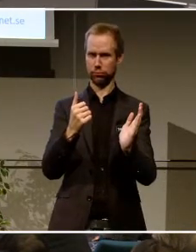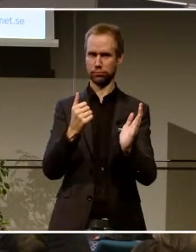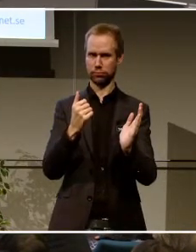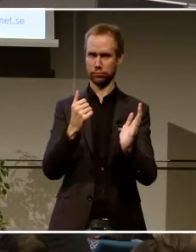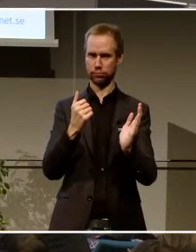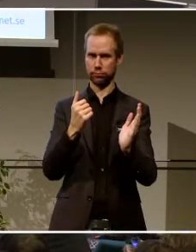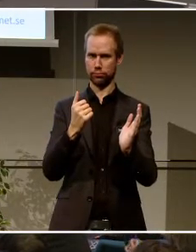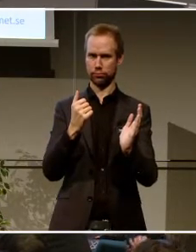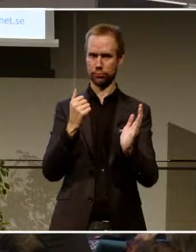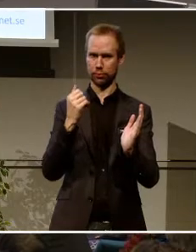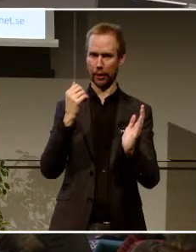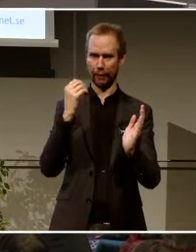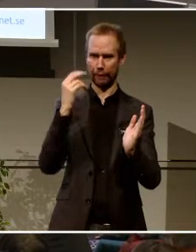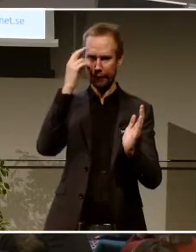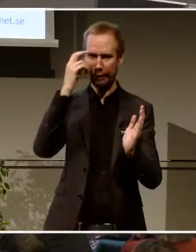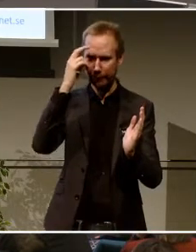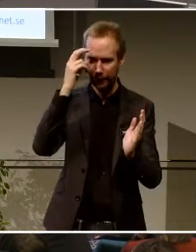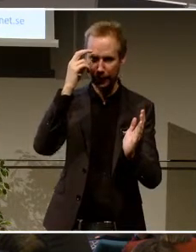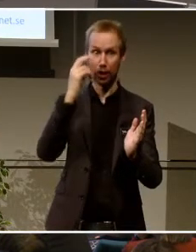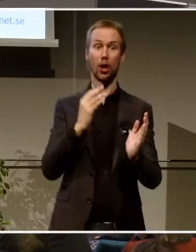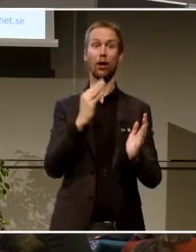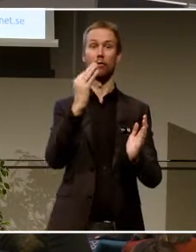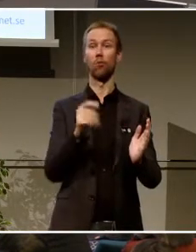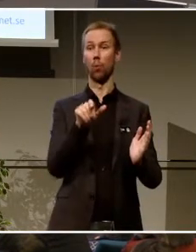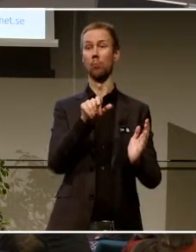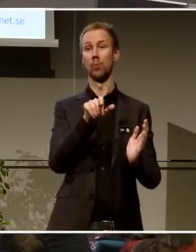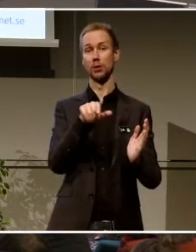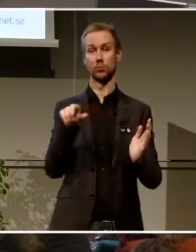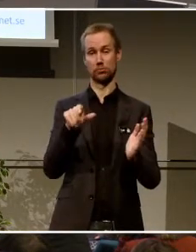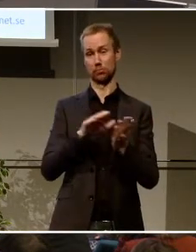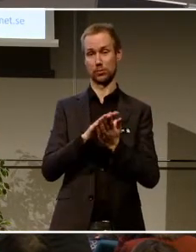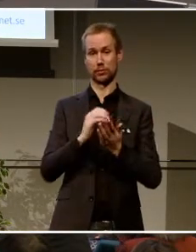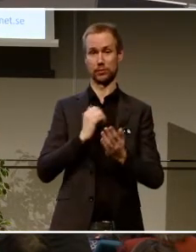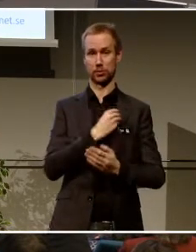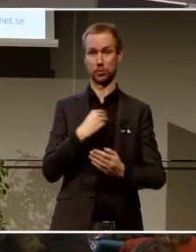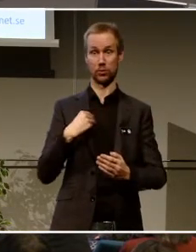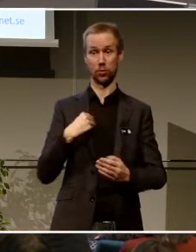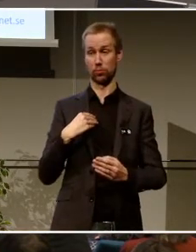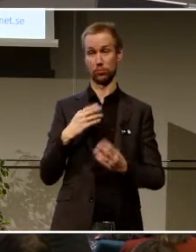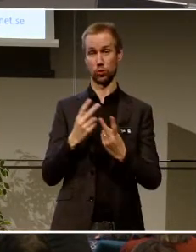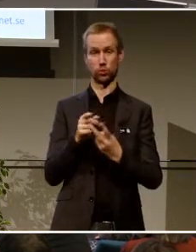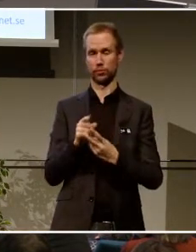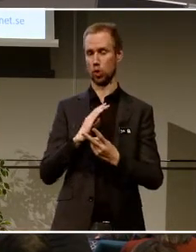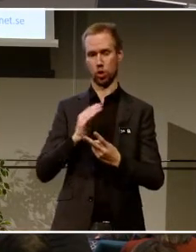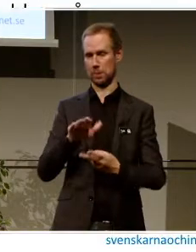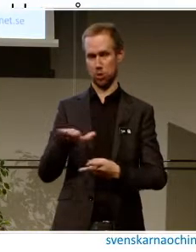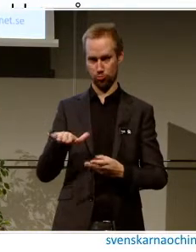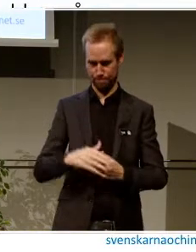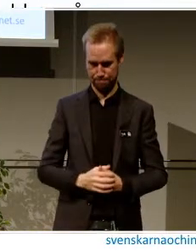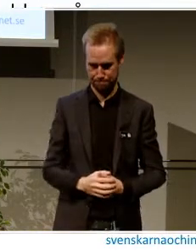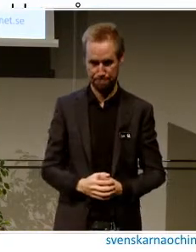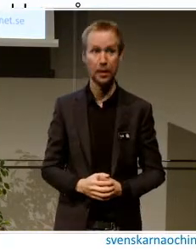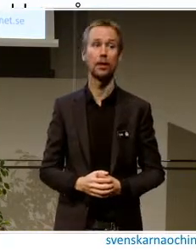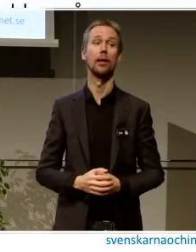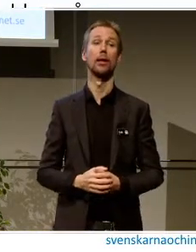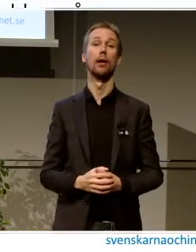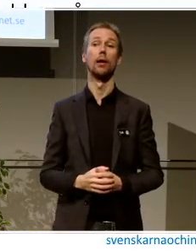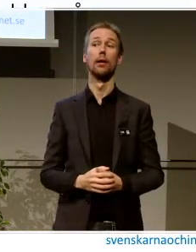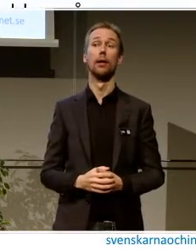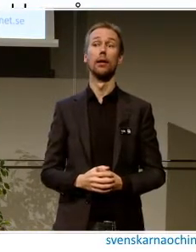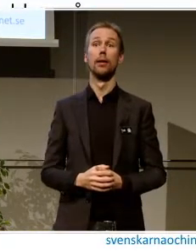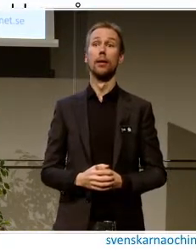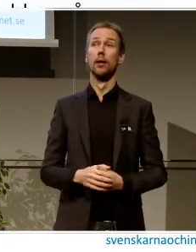av information. Och förmodligen så har de inga barn och vabbar heller då. Just det, jag fick ta med den här. Jag tänkte, ni pratar ju om